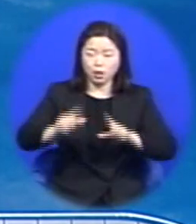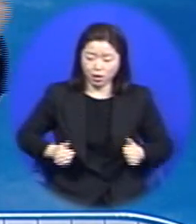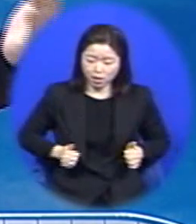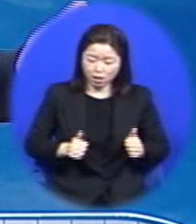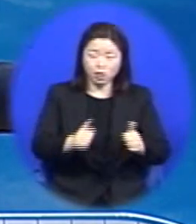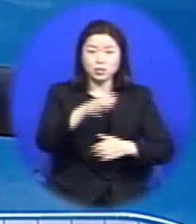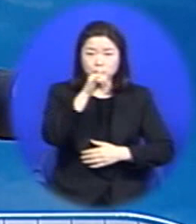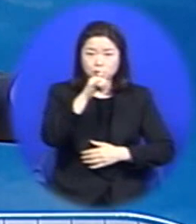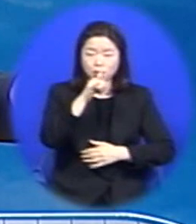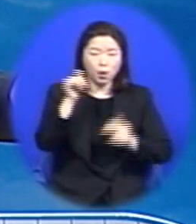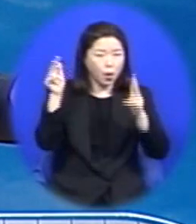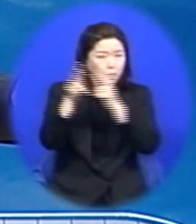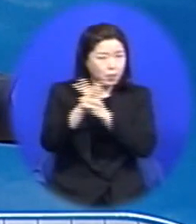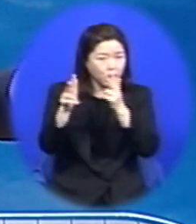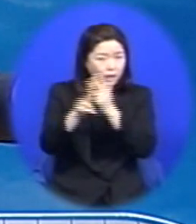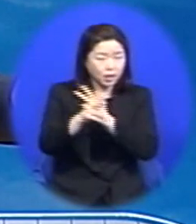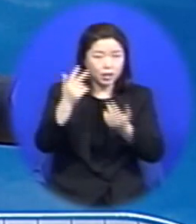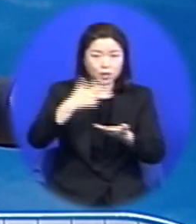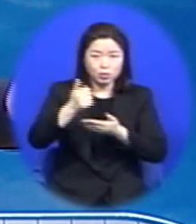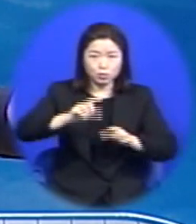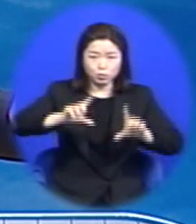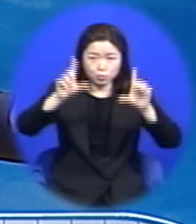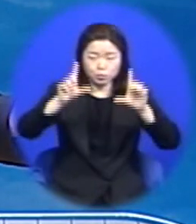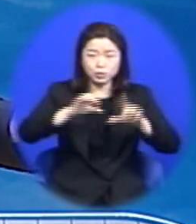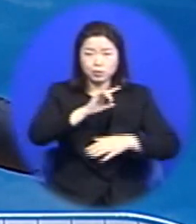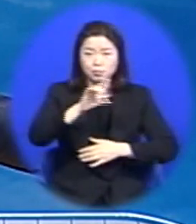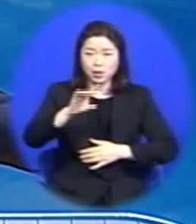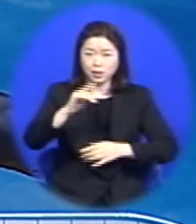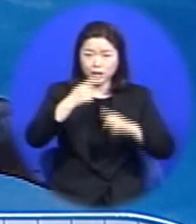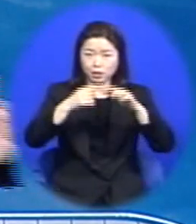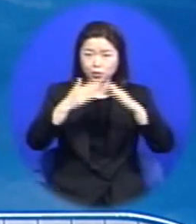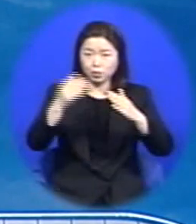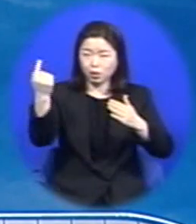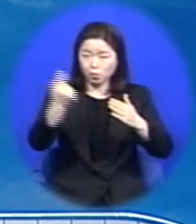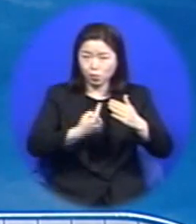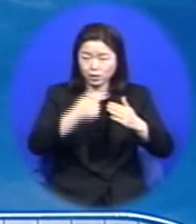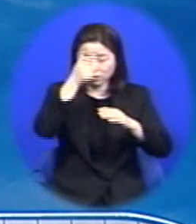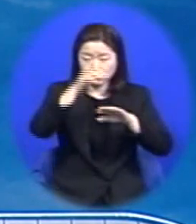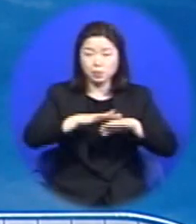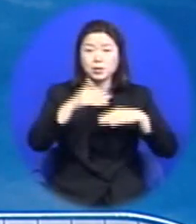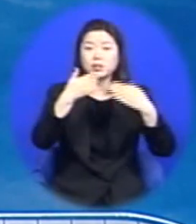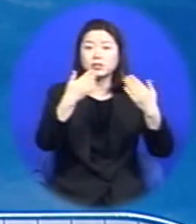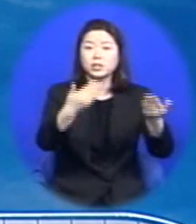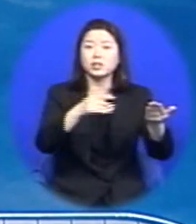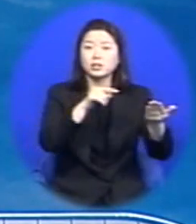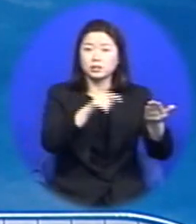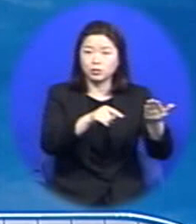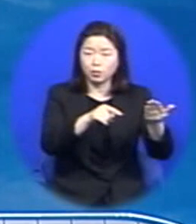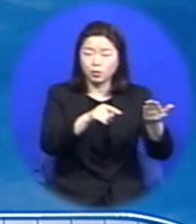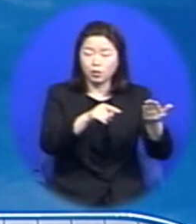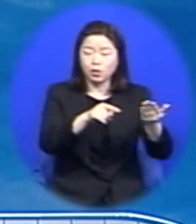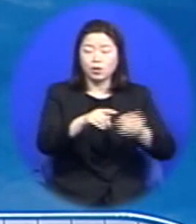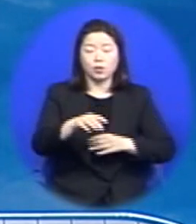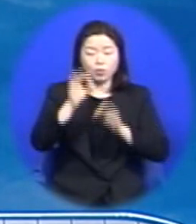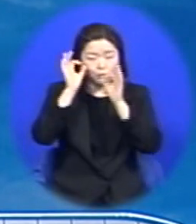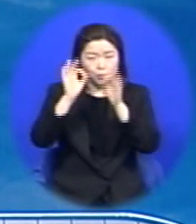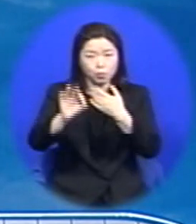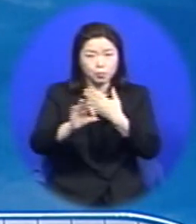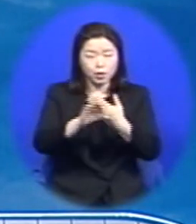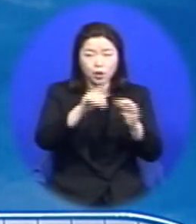이렇게 매주일마다 교회 와서 예배 드리는 이런 일은 불교 신자에 또 천주교 신자에